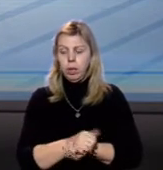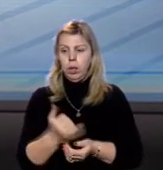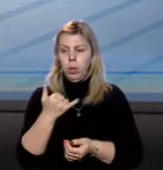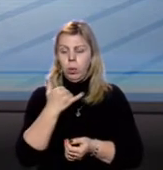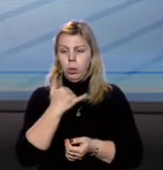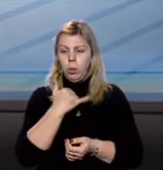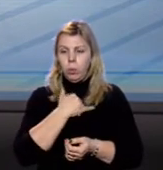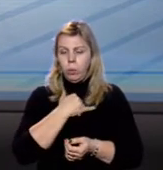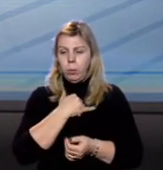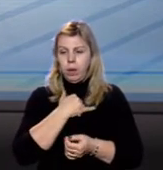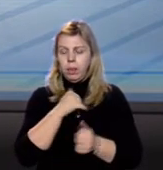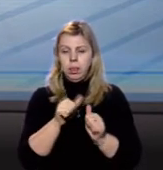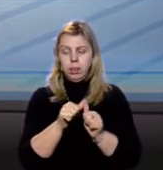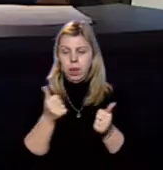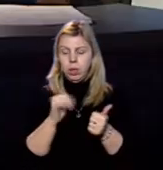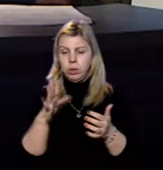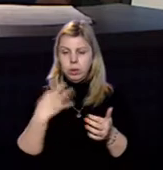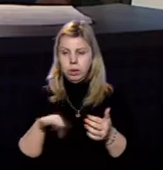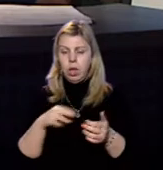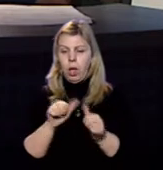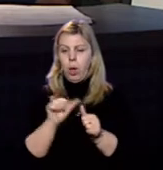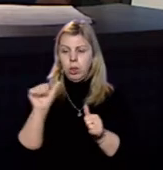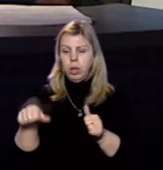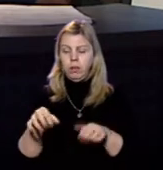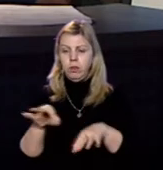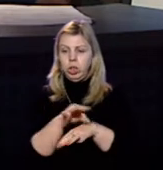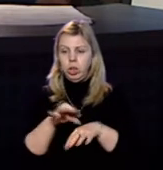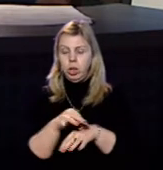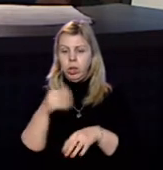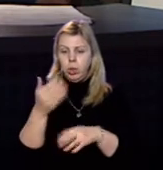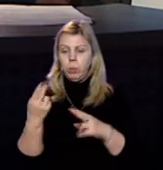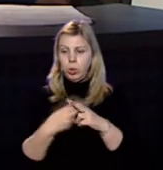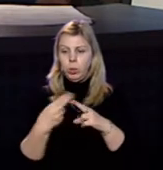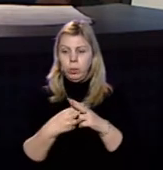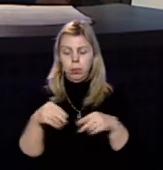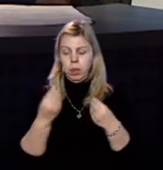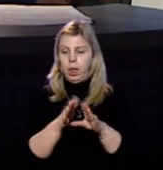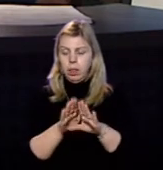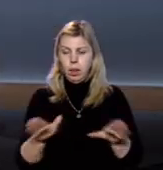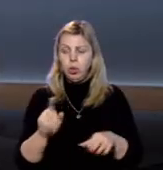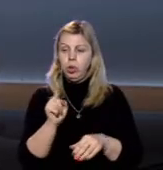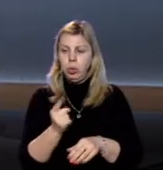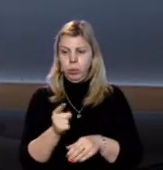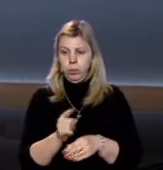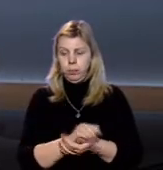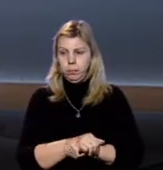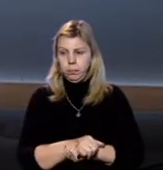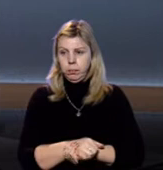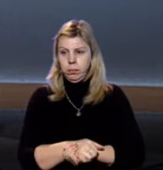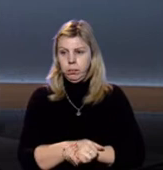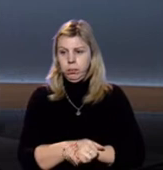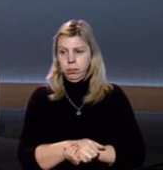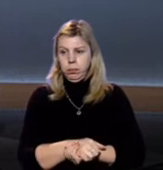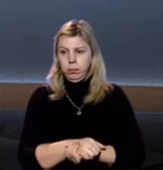син не розведений, але проживає віддільно від жінки. Йому субсидію не дають. А чому?